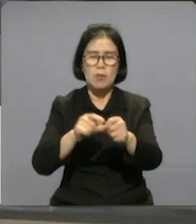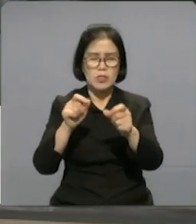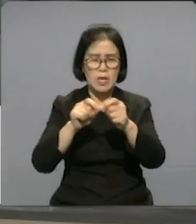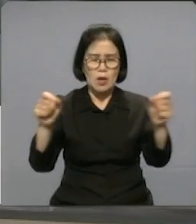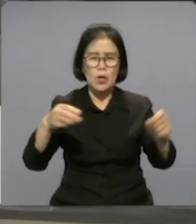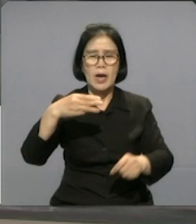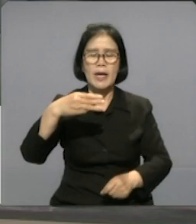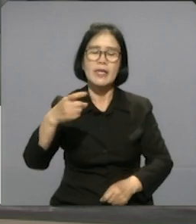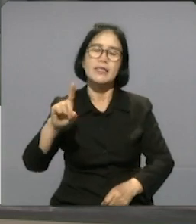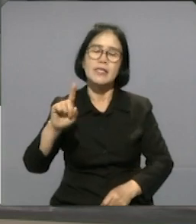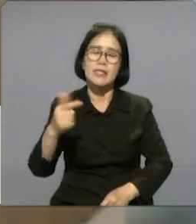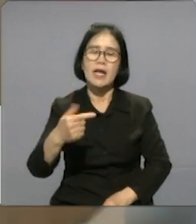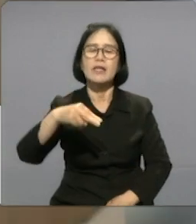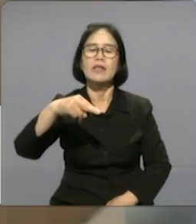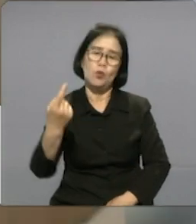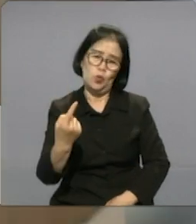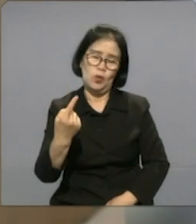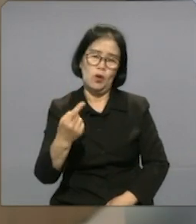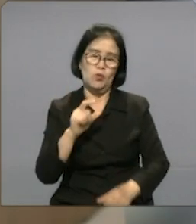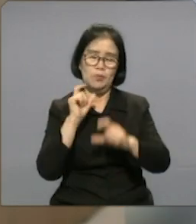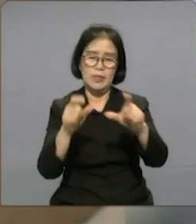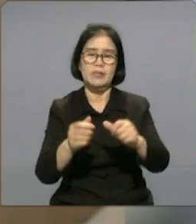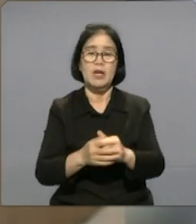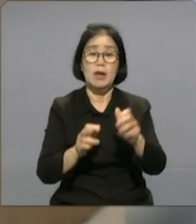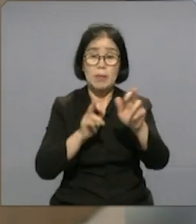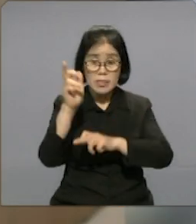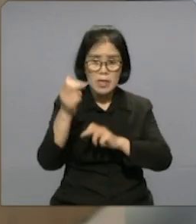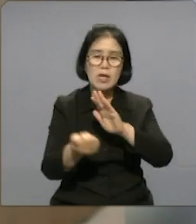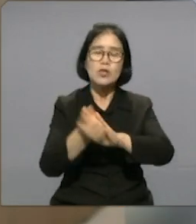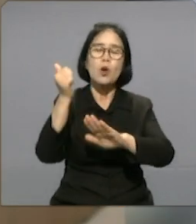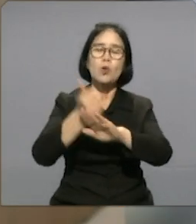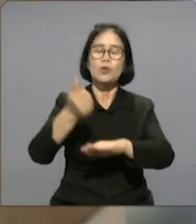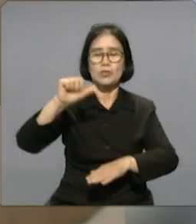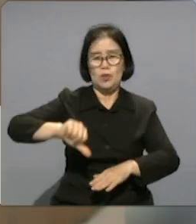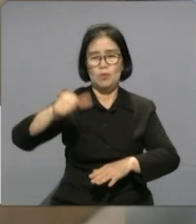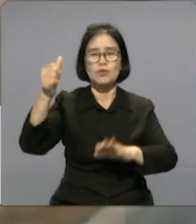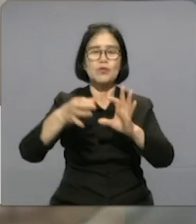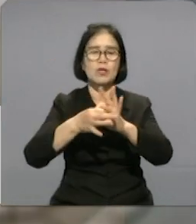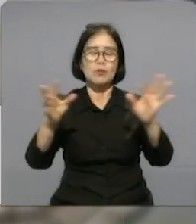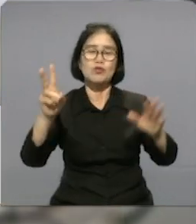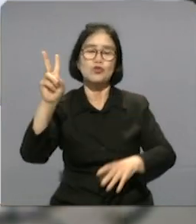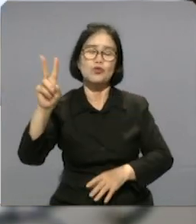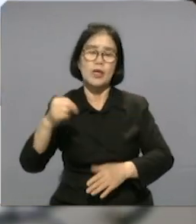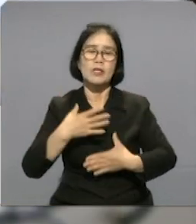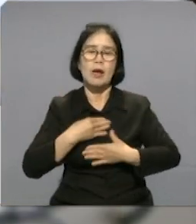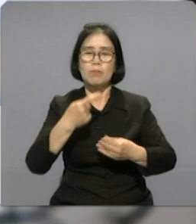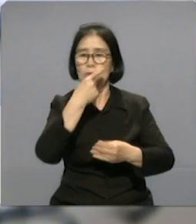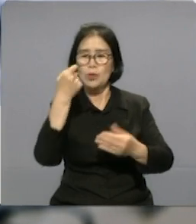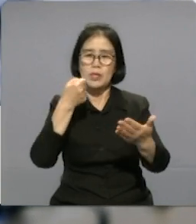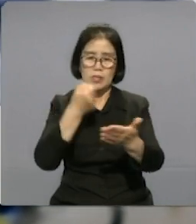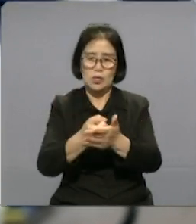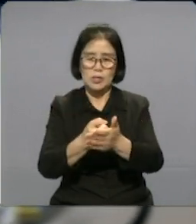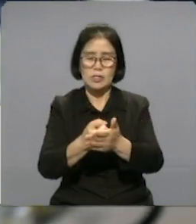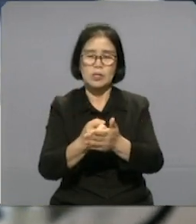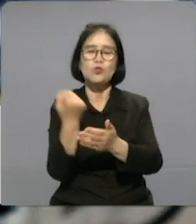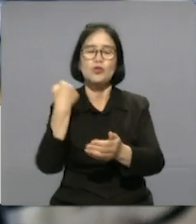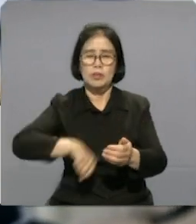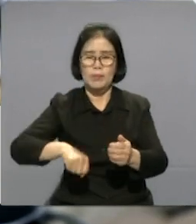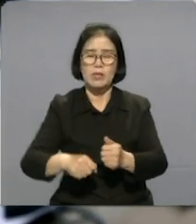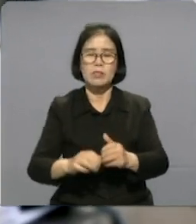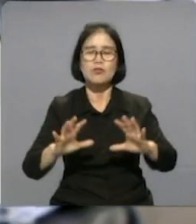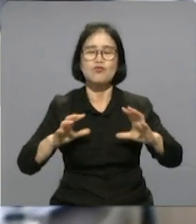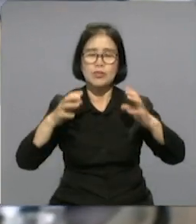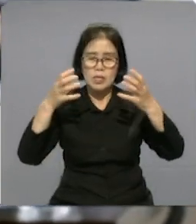장거리 탄도미사일로 규정했습니다 또 발사 성공여부와 관계없이 UN 안보리 결이 중대 위반이자